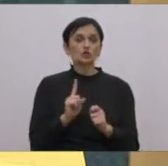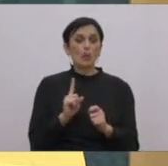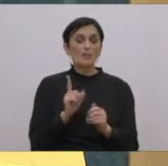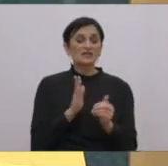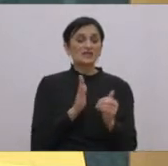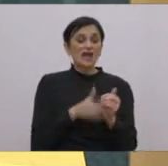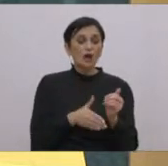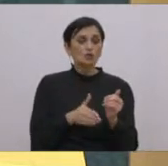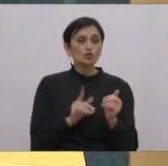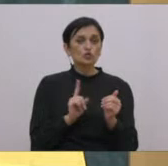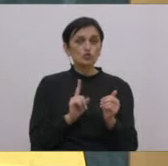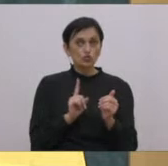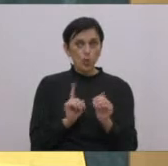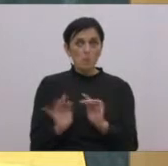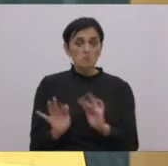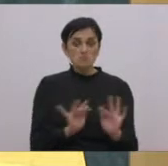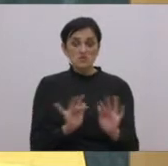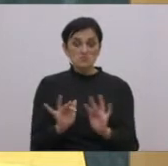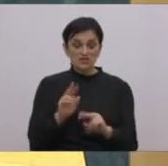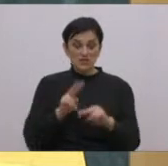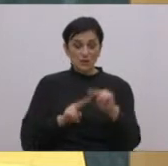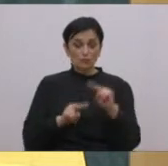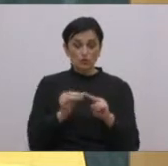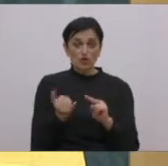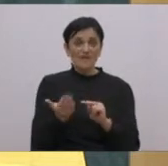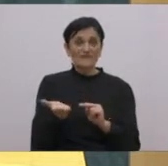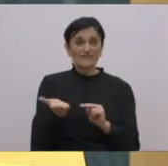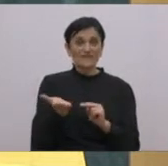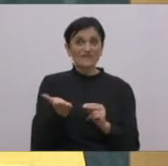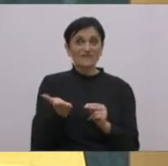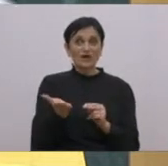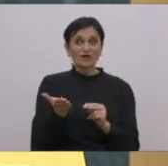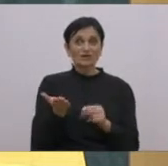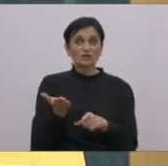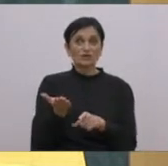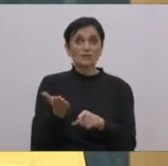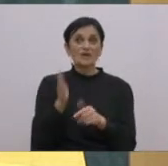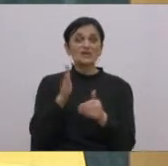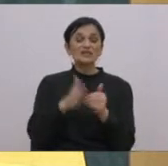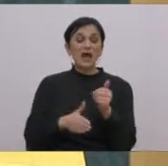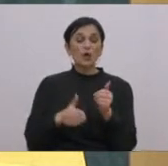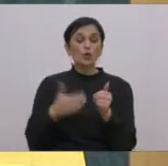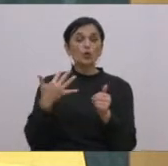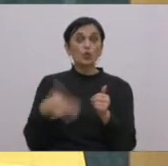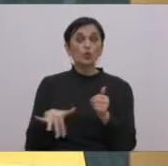დასრულებული, არამედ მიმდინარე მშენებლობები, რომლებიც დასრულდება უკვე